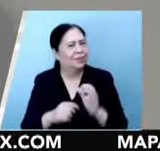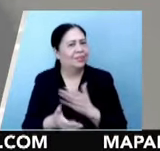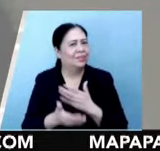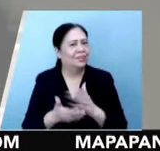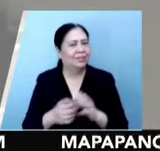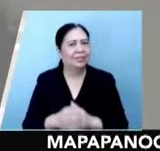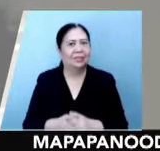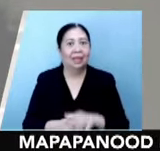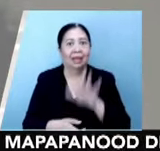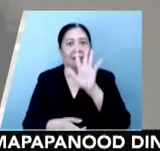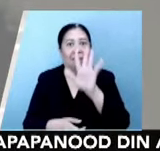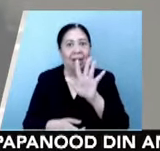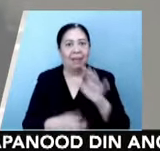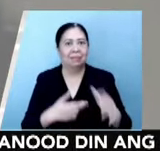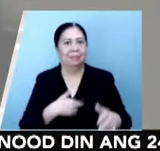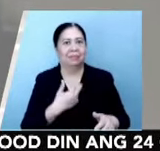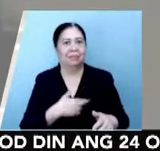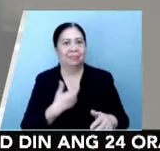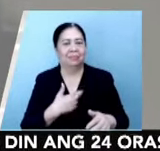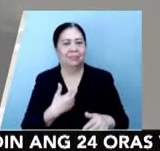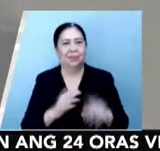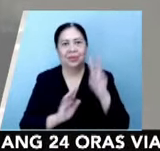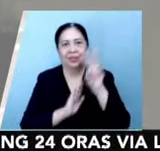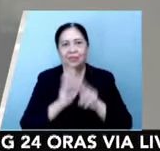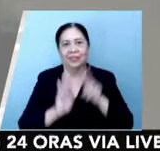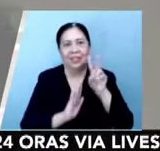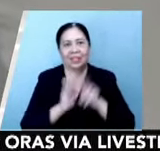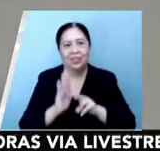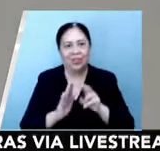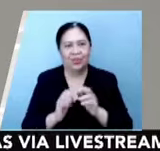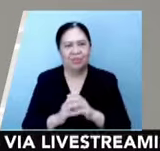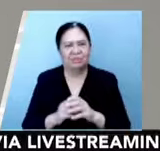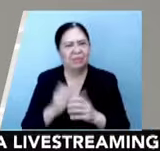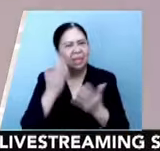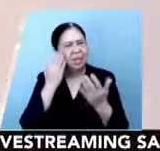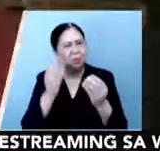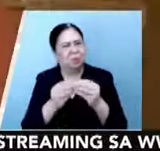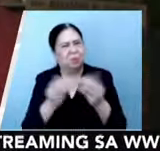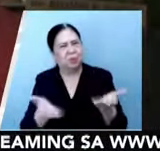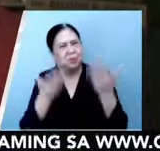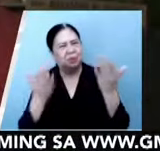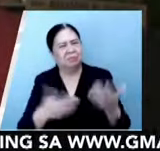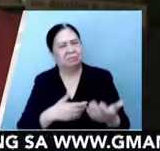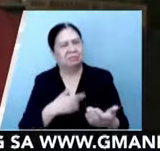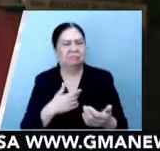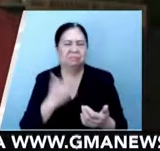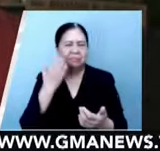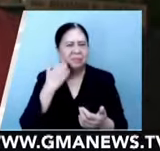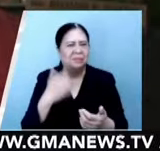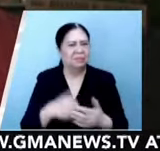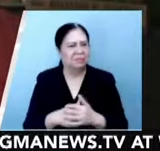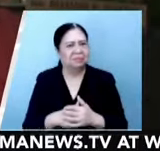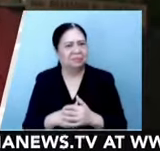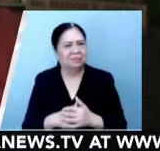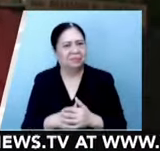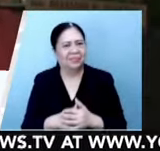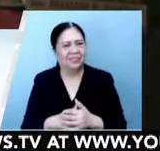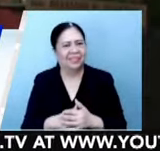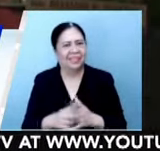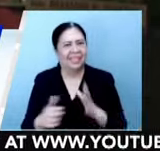limang reaction video pa. Kaso guys, nakukulangan ako sa totoo lang, pero nakukulangan siya. May point yung sinabi nila, kaya